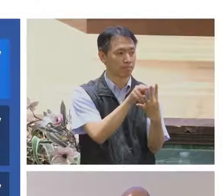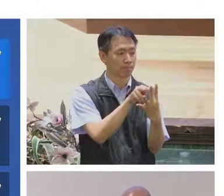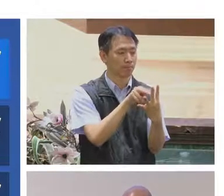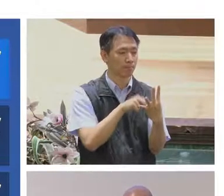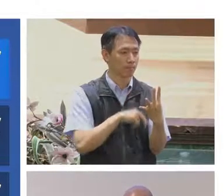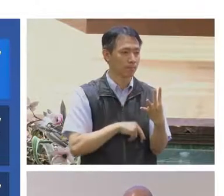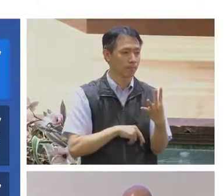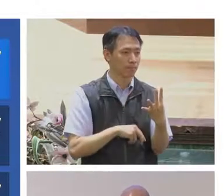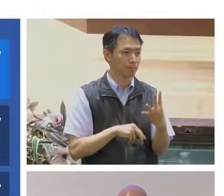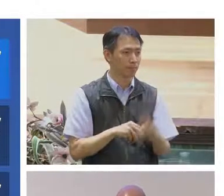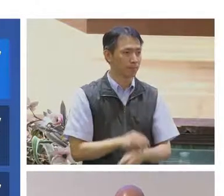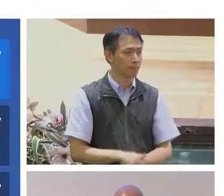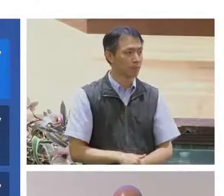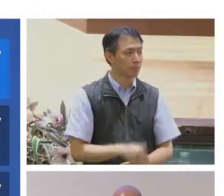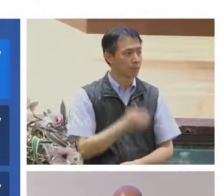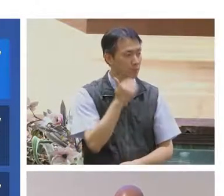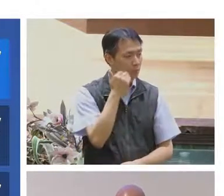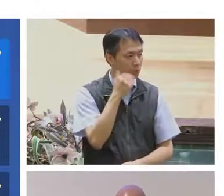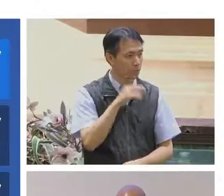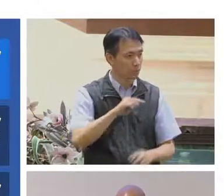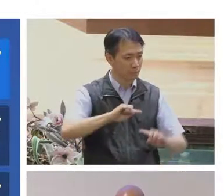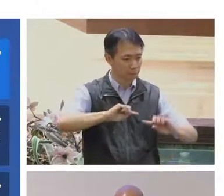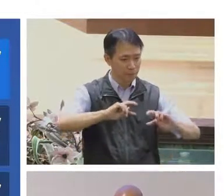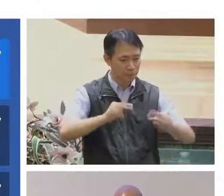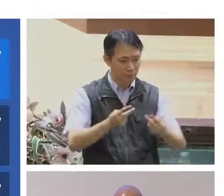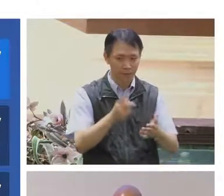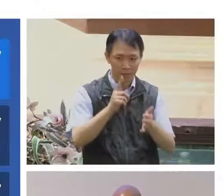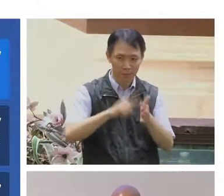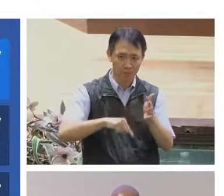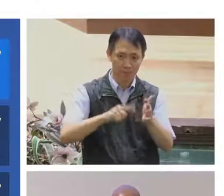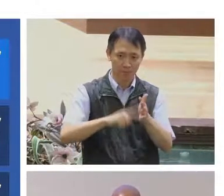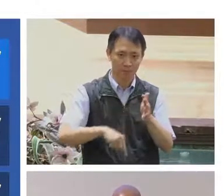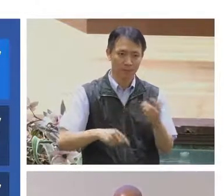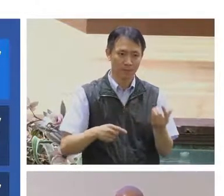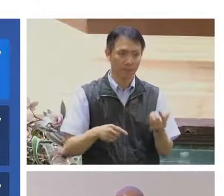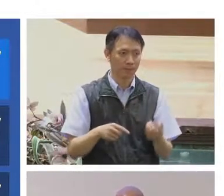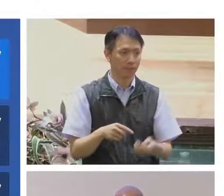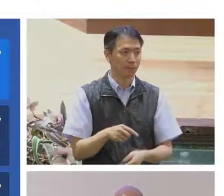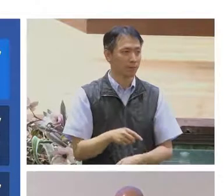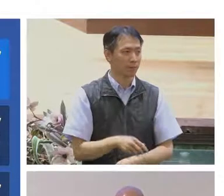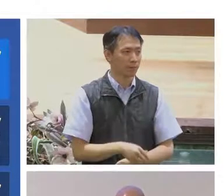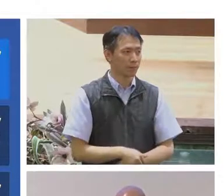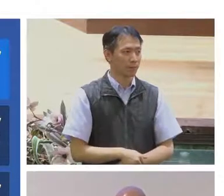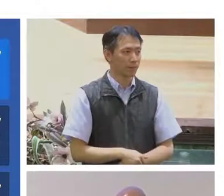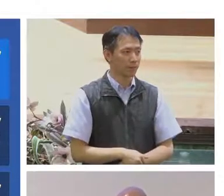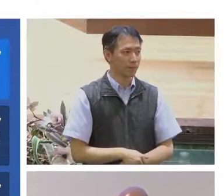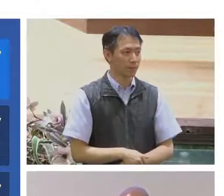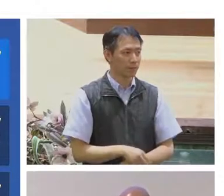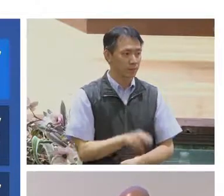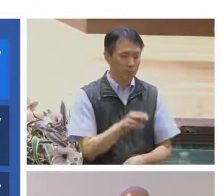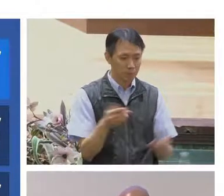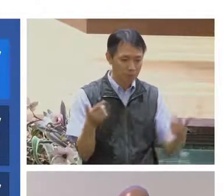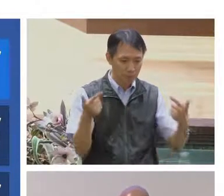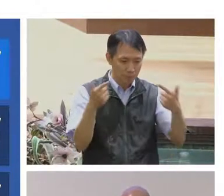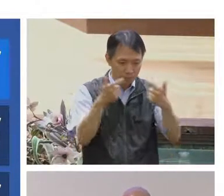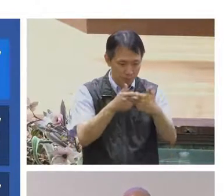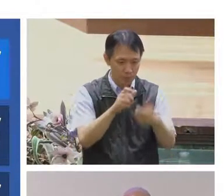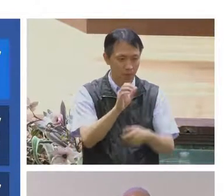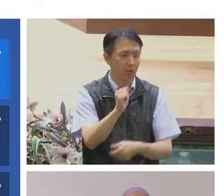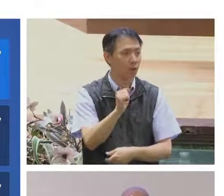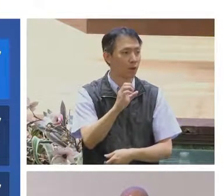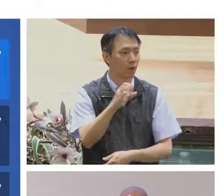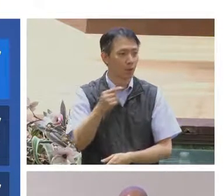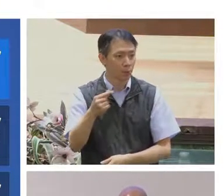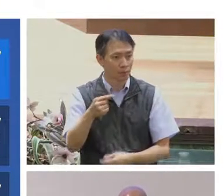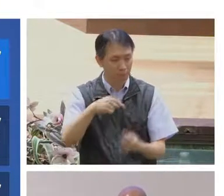征。那如果我用一个很单纯的从byte order， 然后对应到 ATCG 的单纯的编码